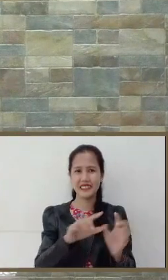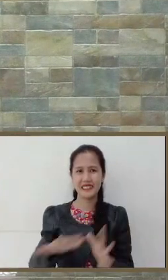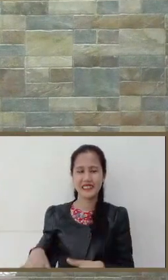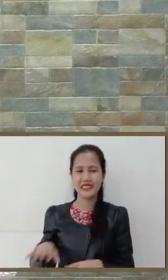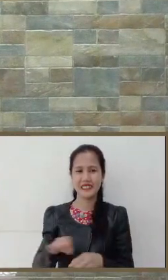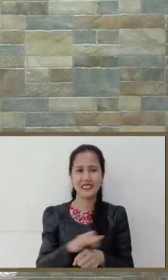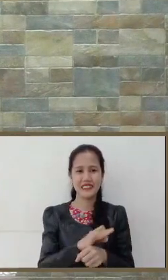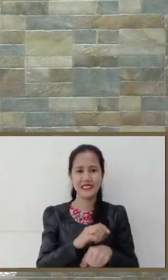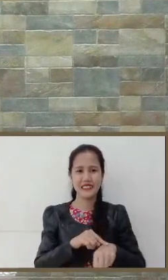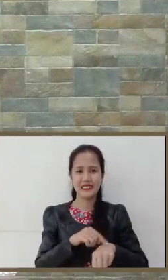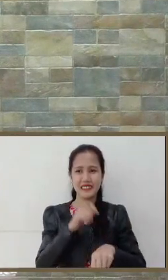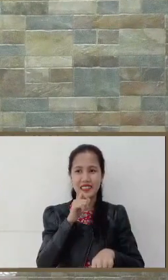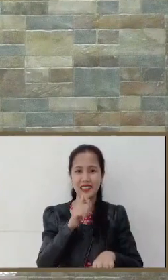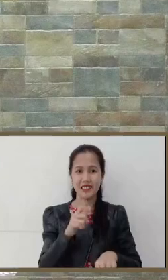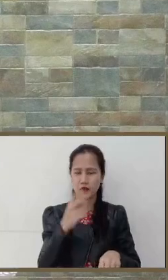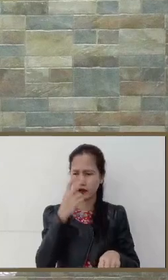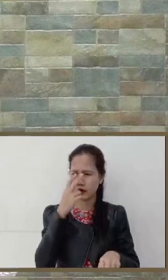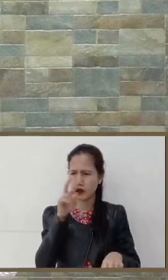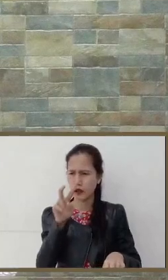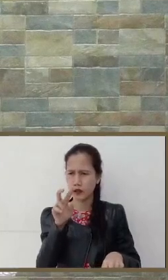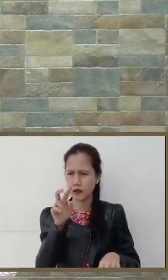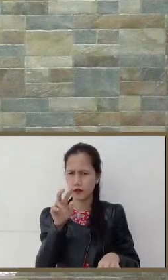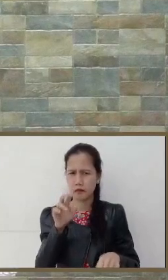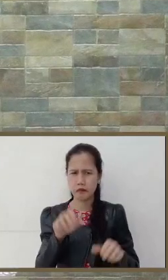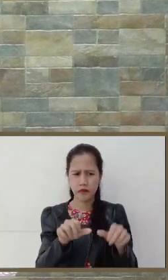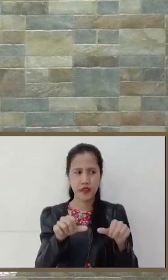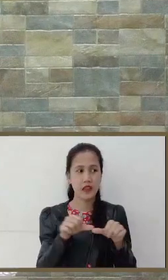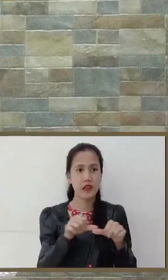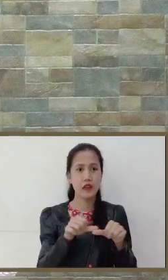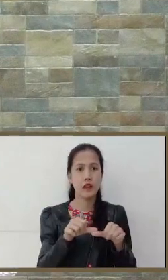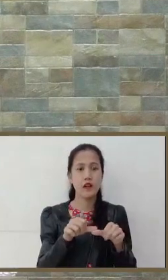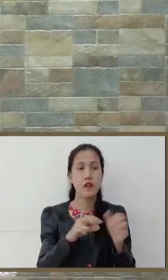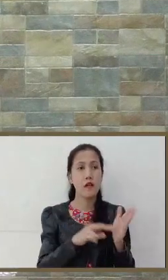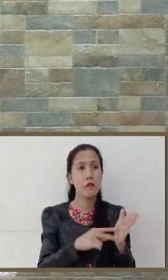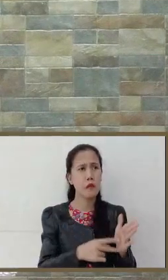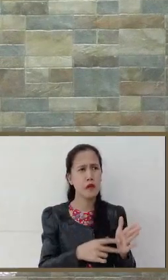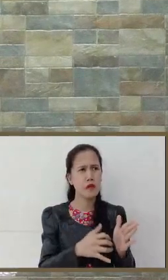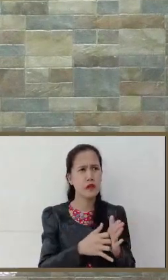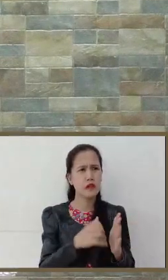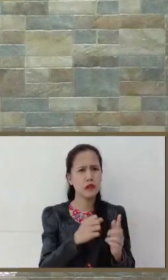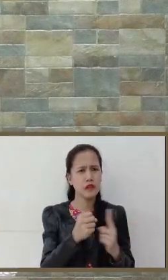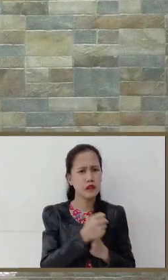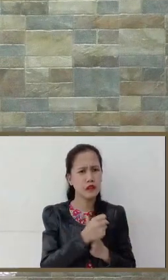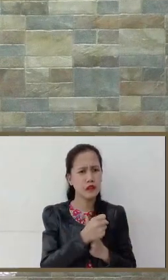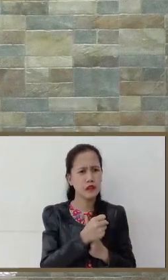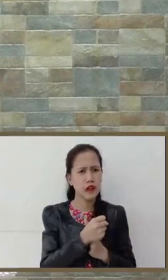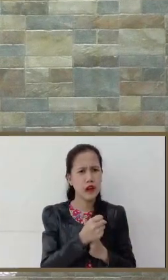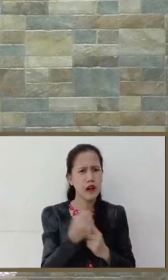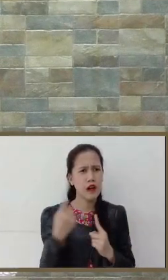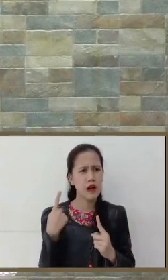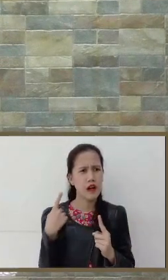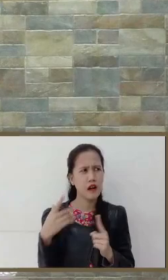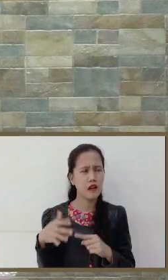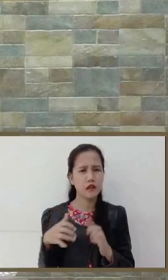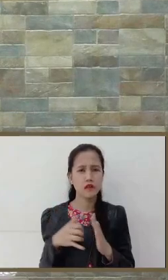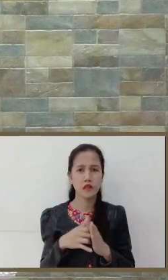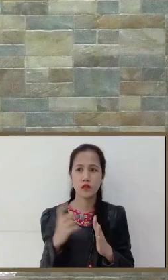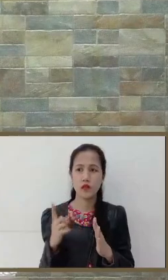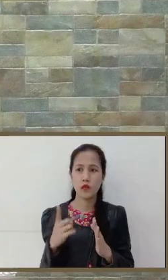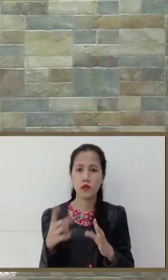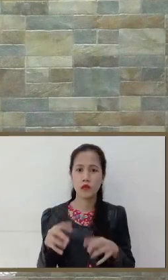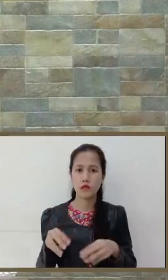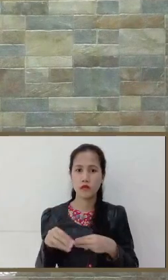na makita nag-area. Ibig sabihin, yung position pala, yung position na pala, nagpapakilos po sa